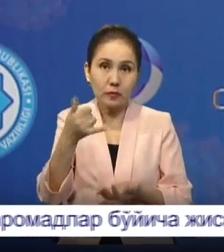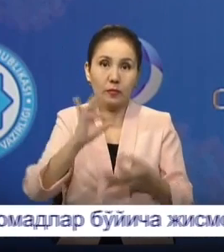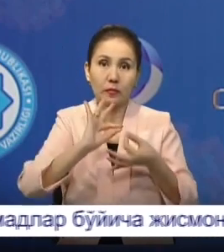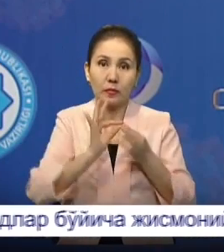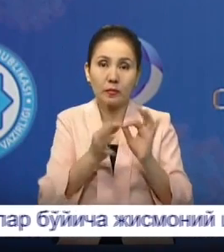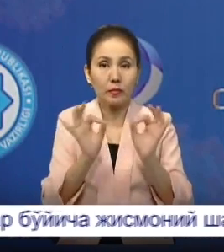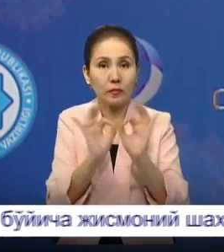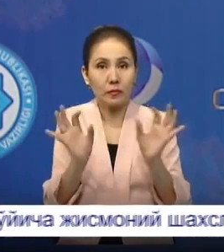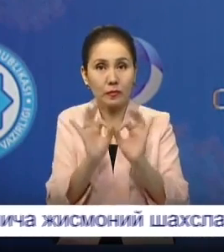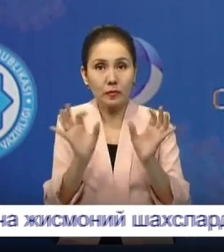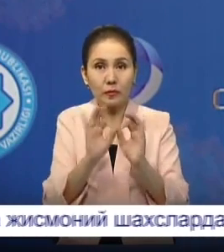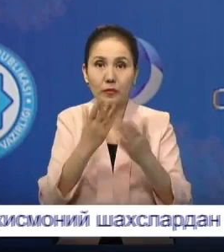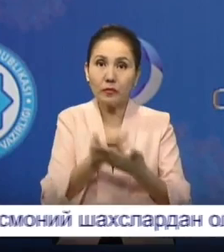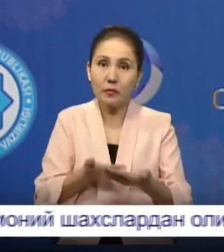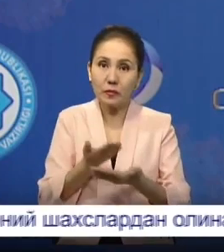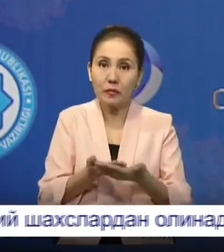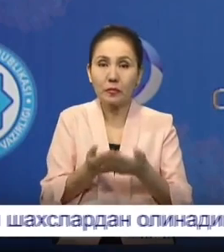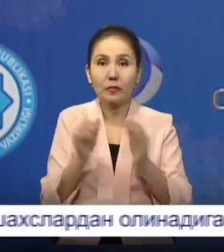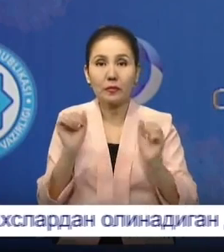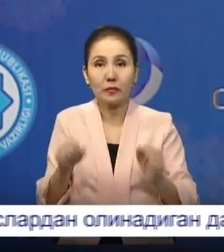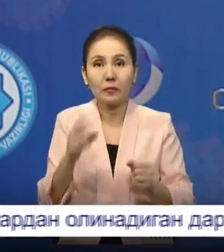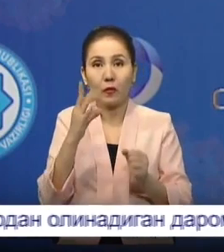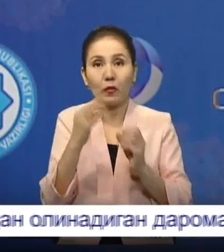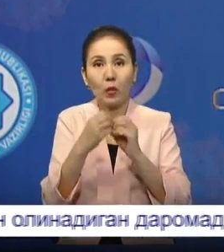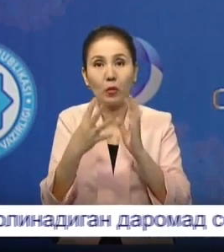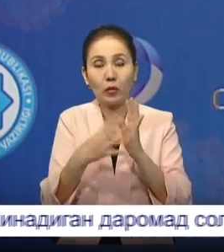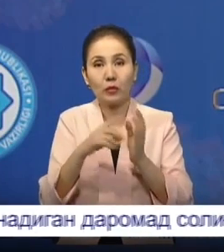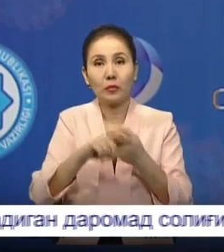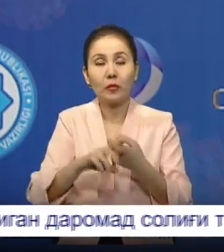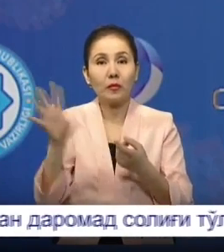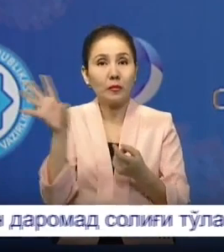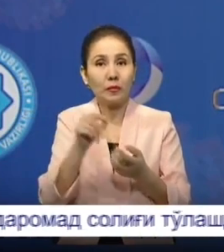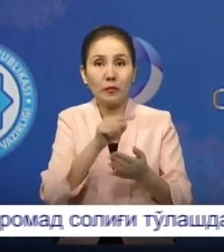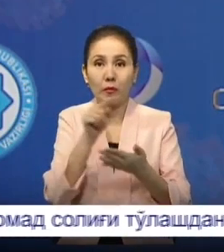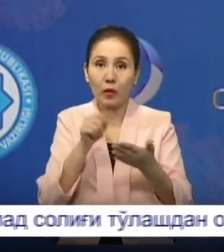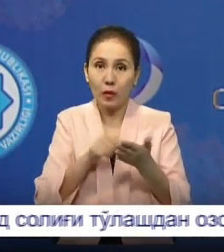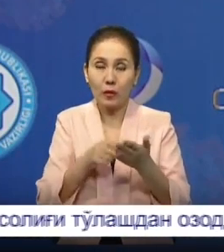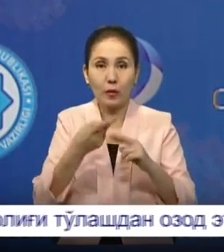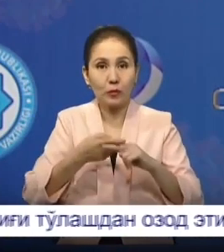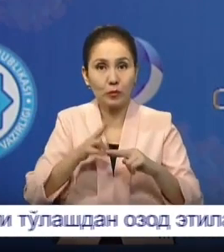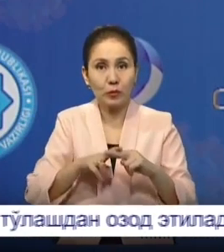batafsil ma'lumotlarni, tavsiyalarni olishlari mumkin. COVID-19 bilan bog'liq barcha savollarga